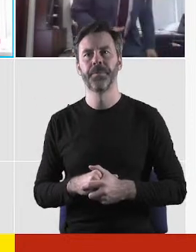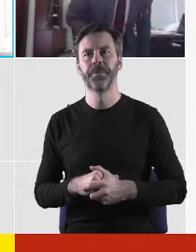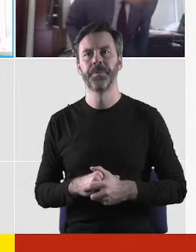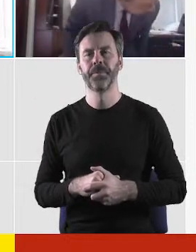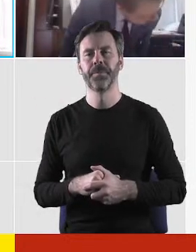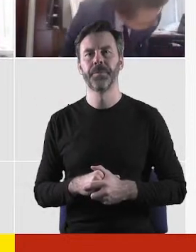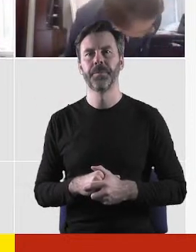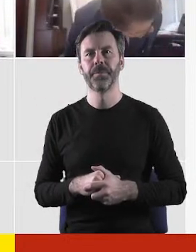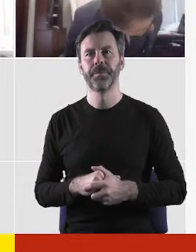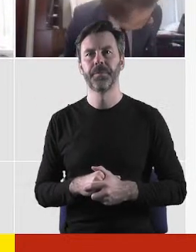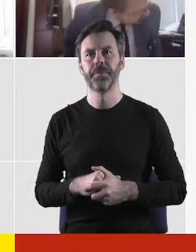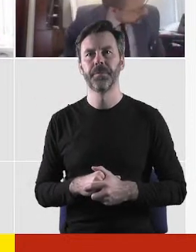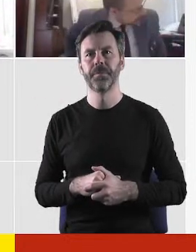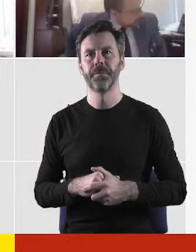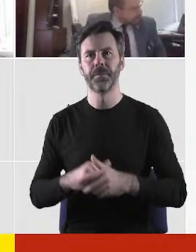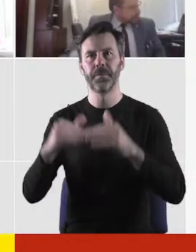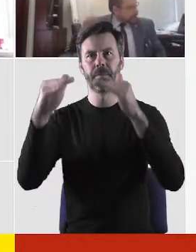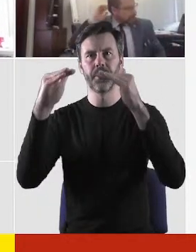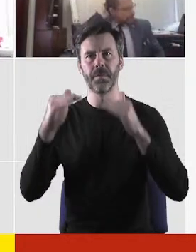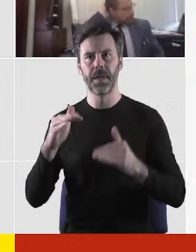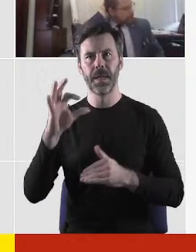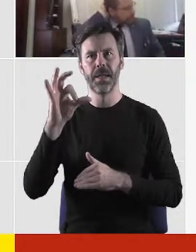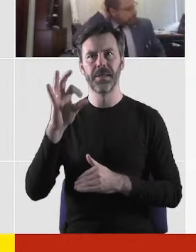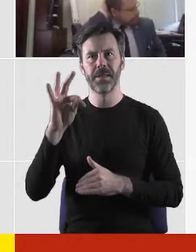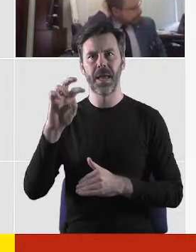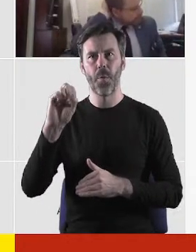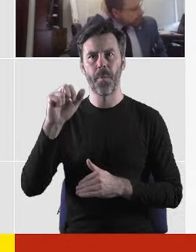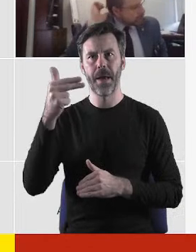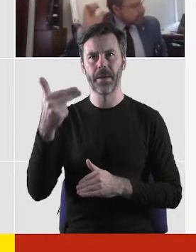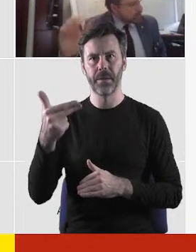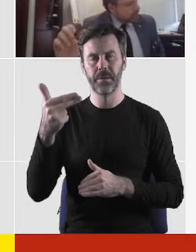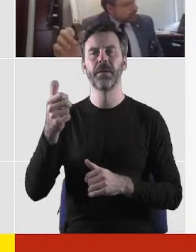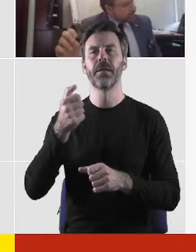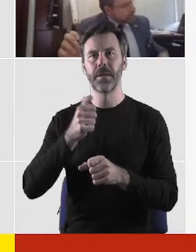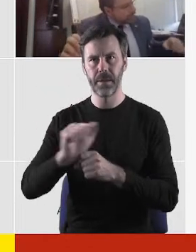dobry. Pan radny Witold Stępień. Jestem obecny.